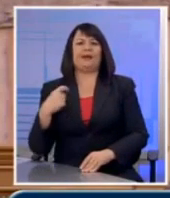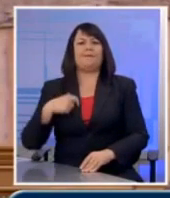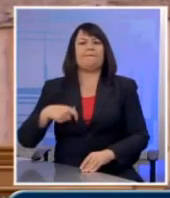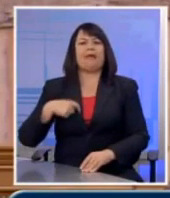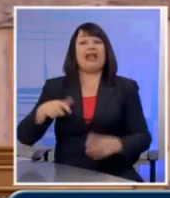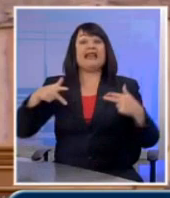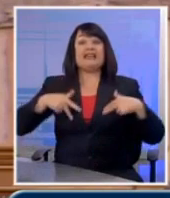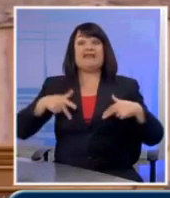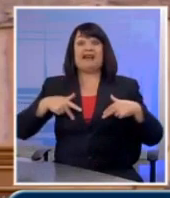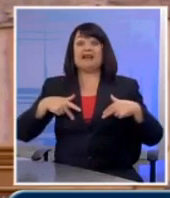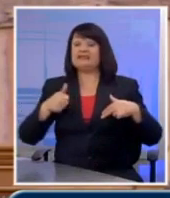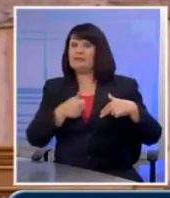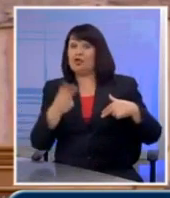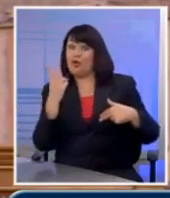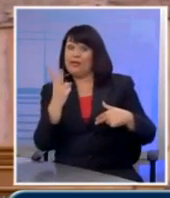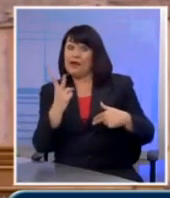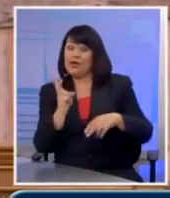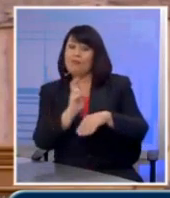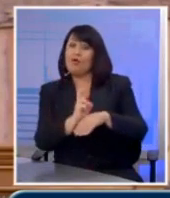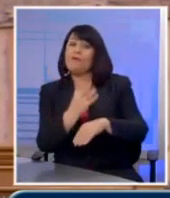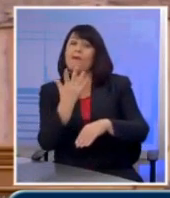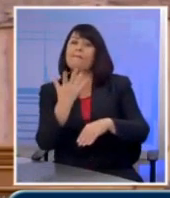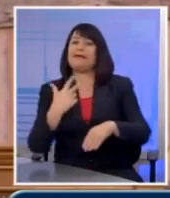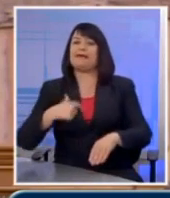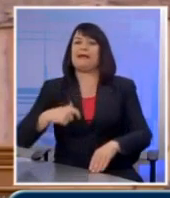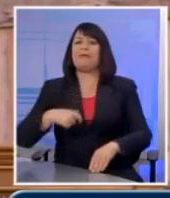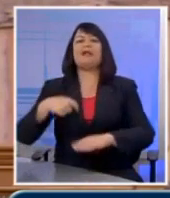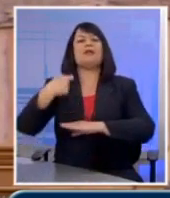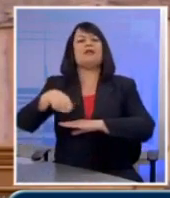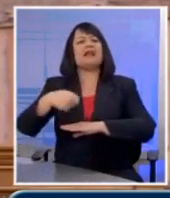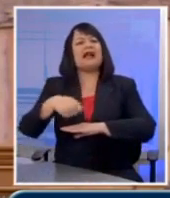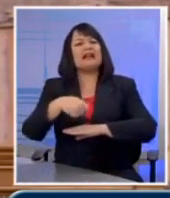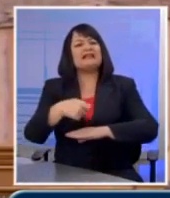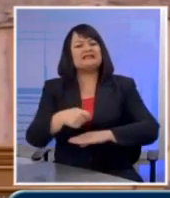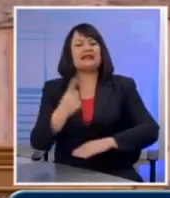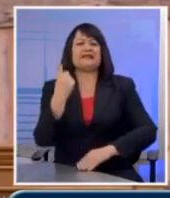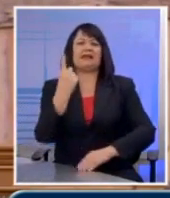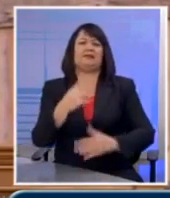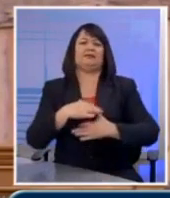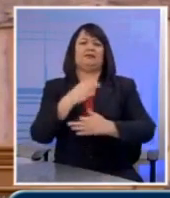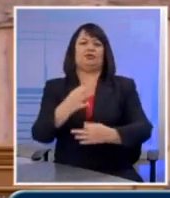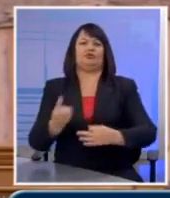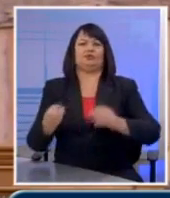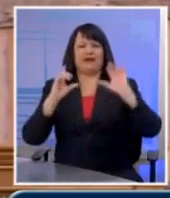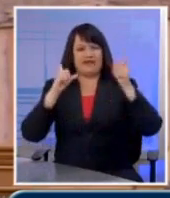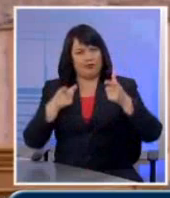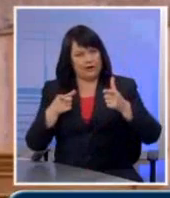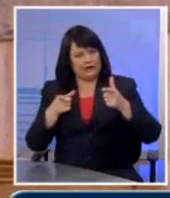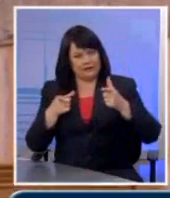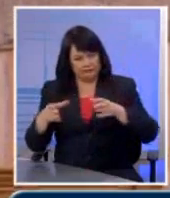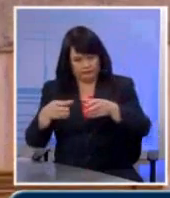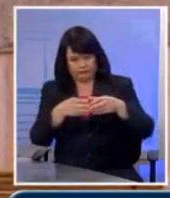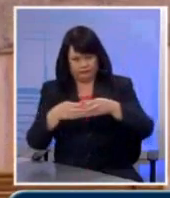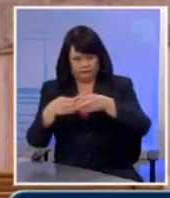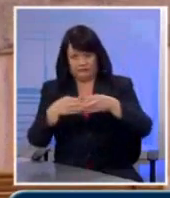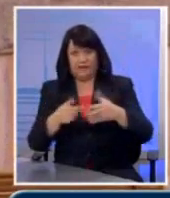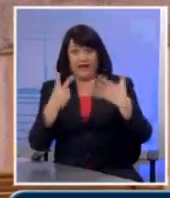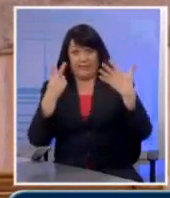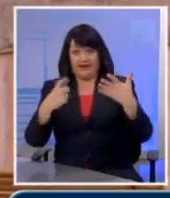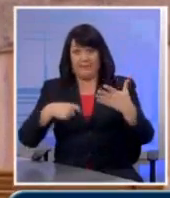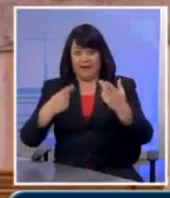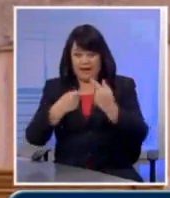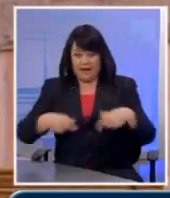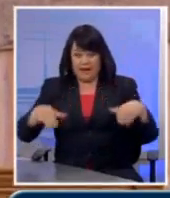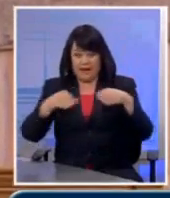της κυβέρνησης, οι υπόλοιποι είναι δικαστές και ένας εκπρόσωπος της Νέας Δημοκρατίας. Και αυτή η Επιτροπή